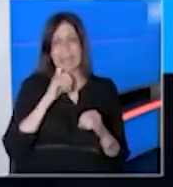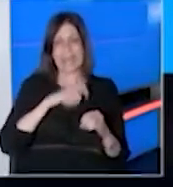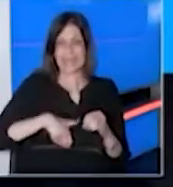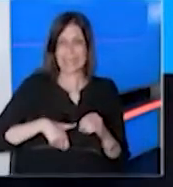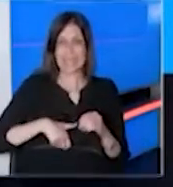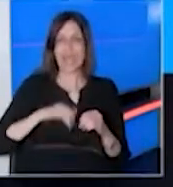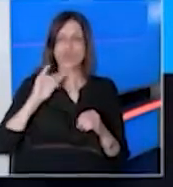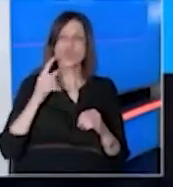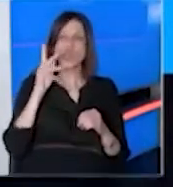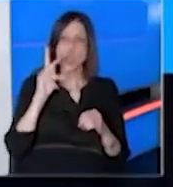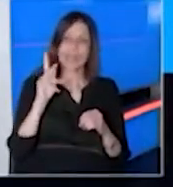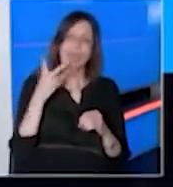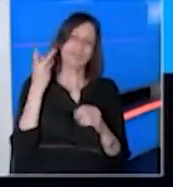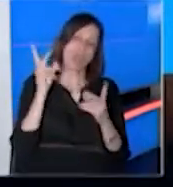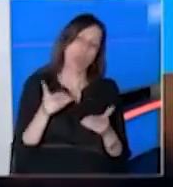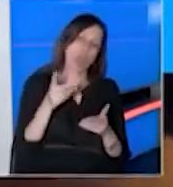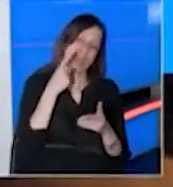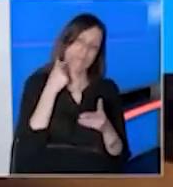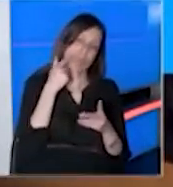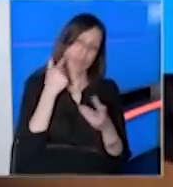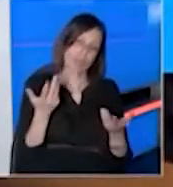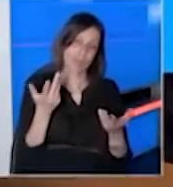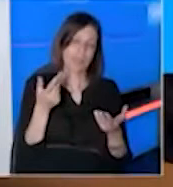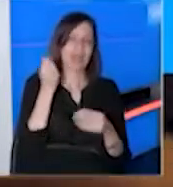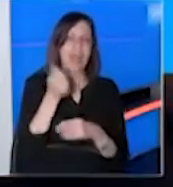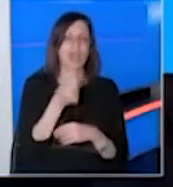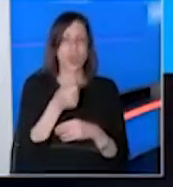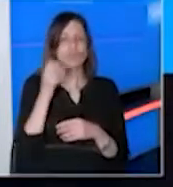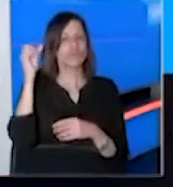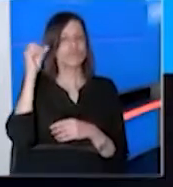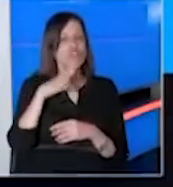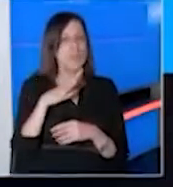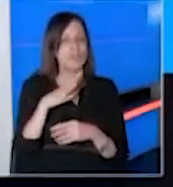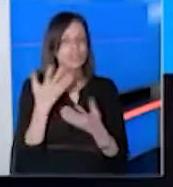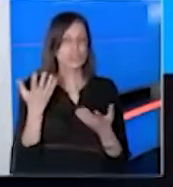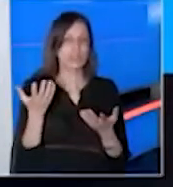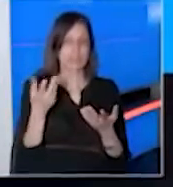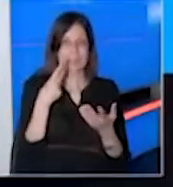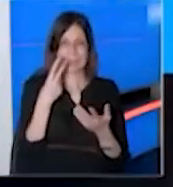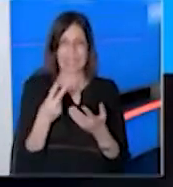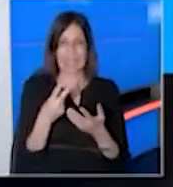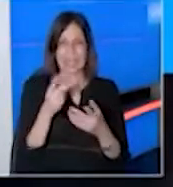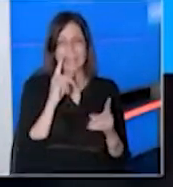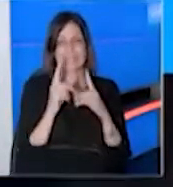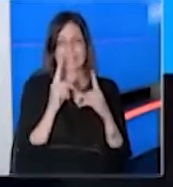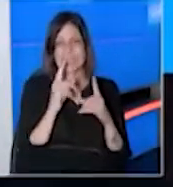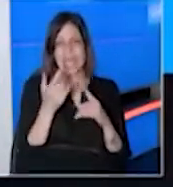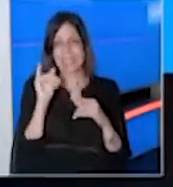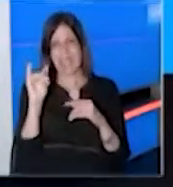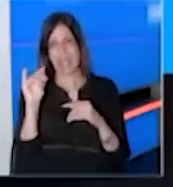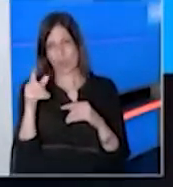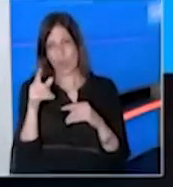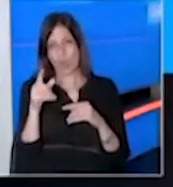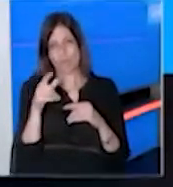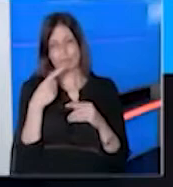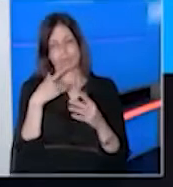לא יודע מה, הוא יכול לבכות. עכשיו, חקלאות שמש, ממה נפשך? כאילו, תראה את השיח. יעקב